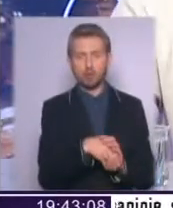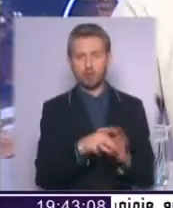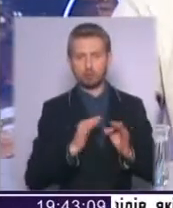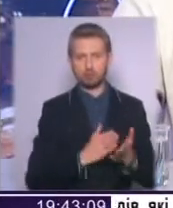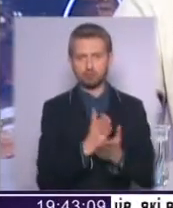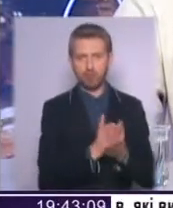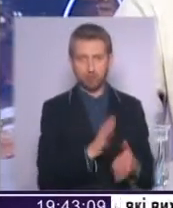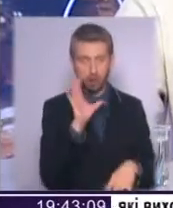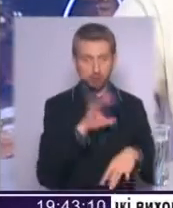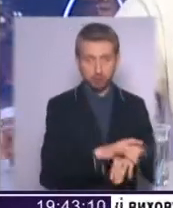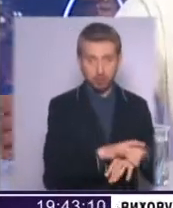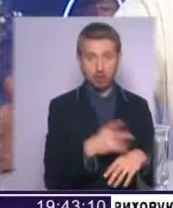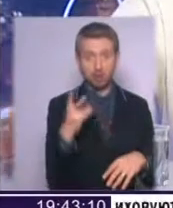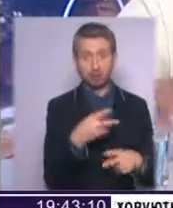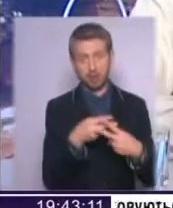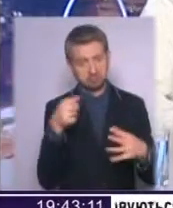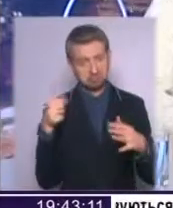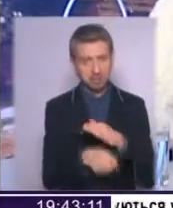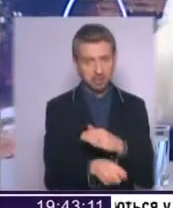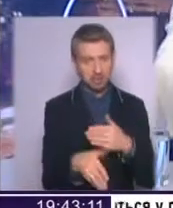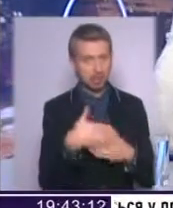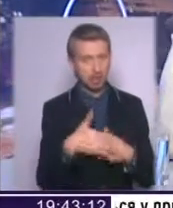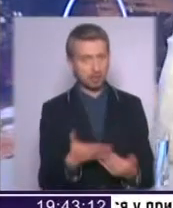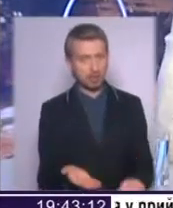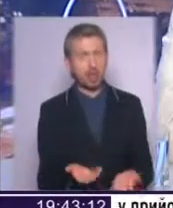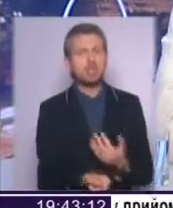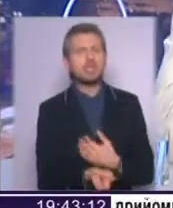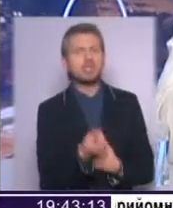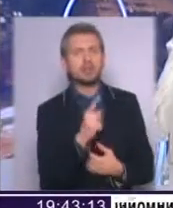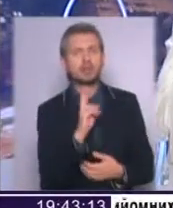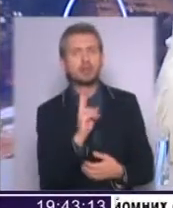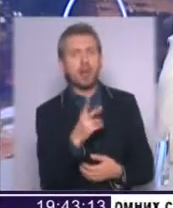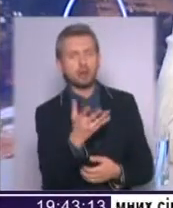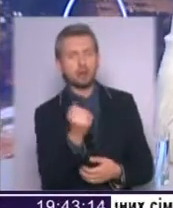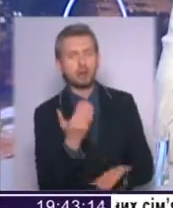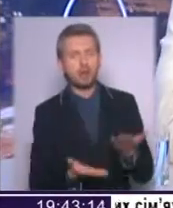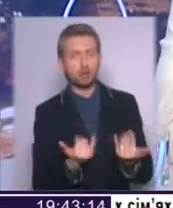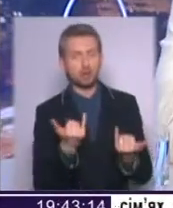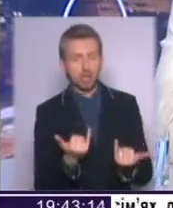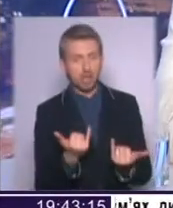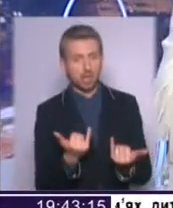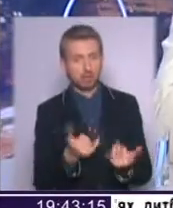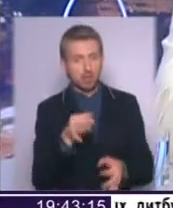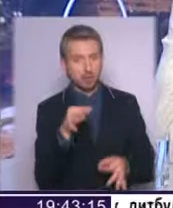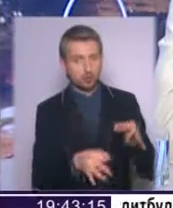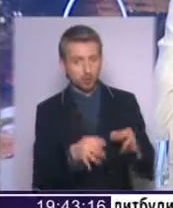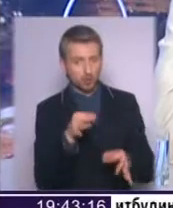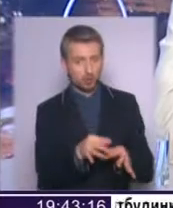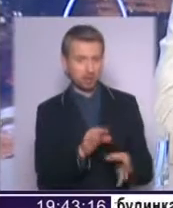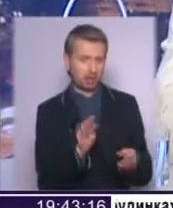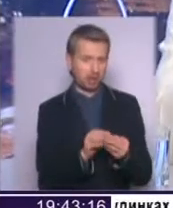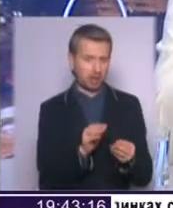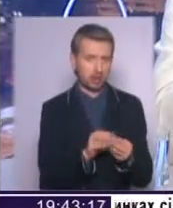треба відповідно садити, карати і так далі. Звідки і як це взяти, якщо зараз ще не суди ті ж самі, які